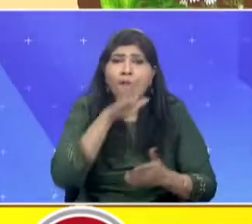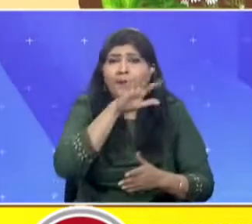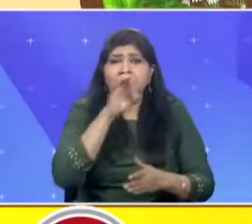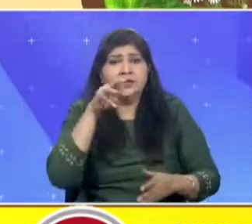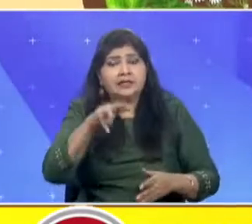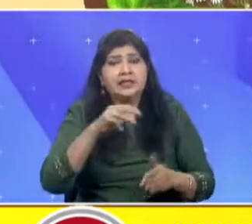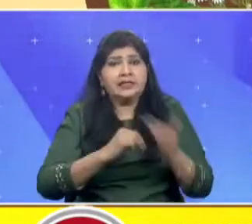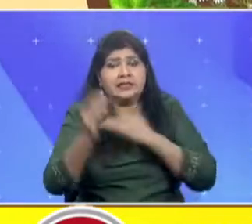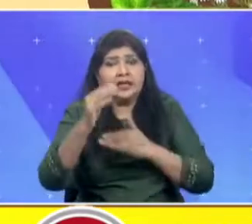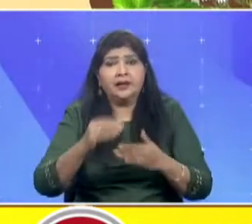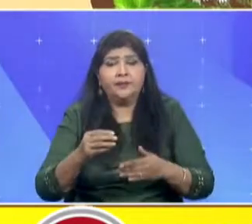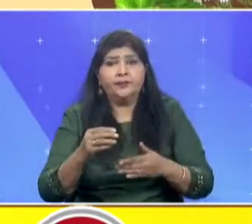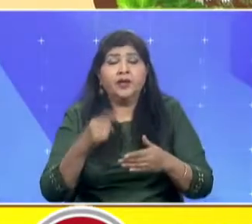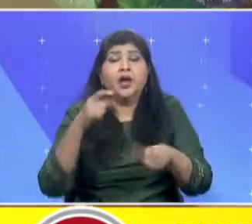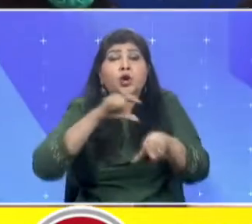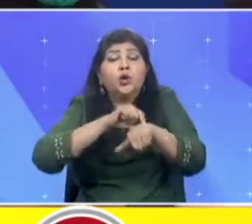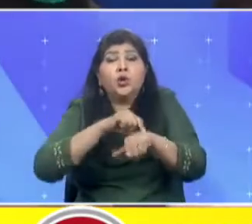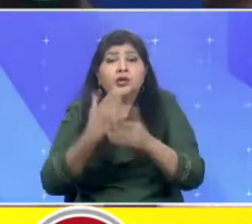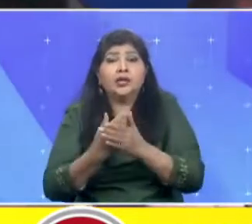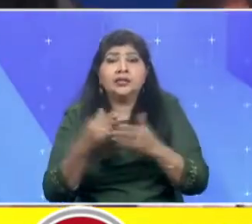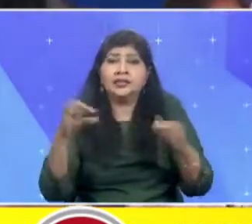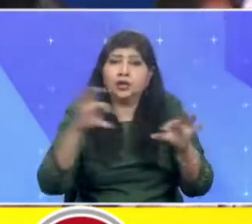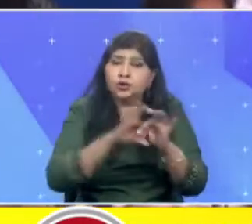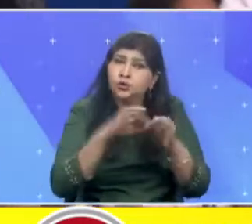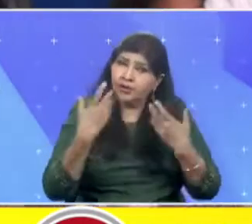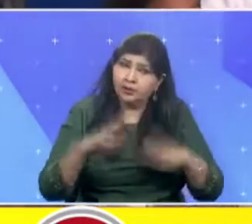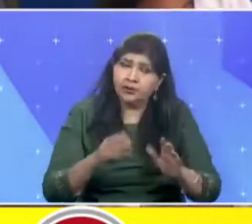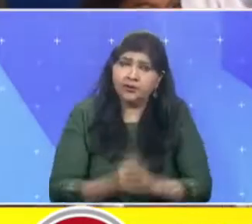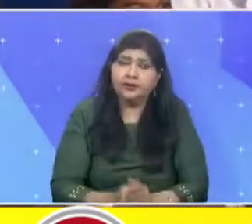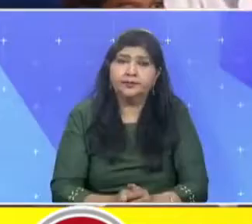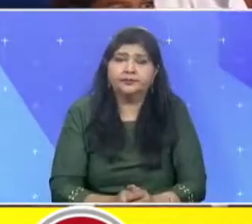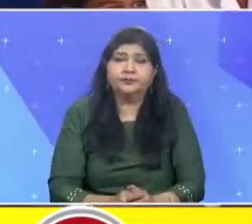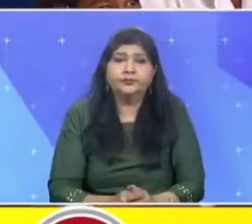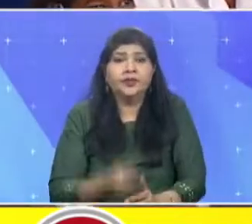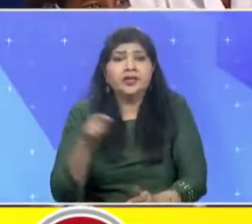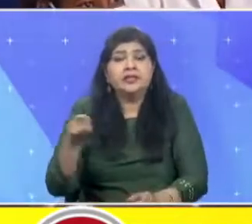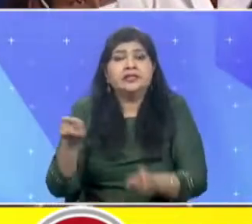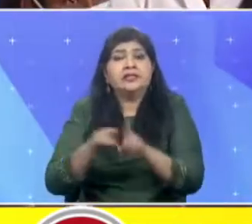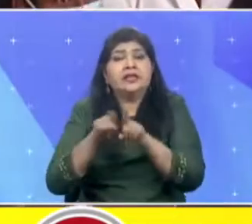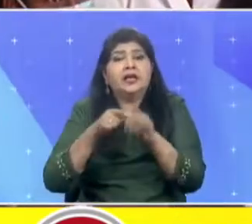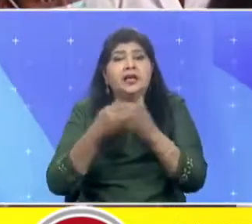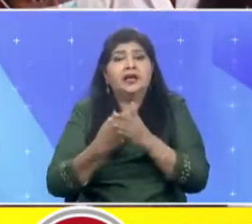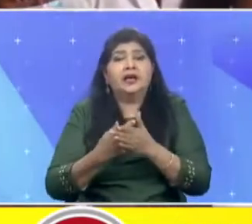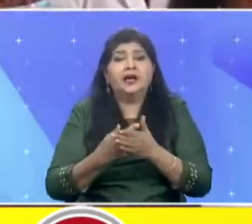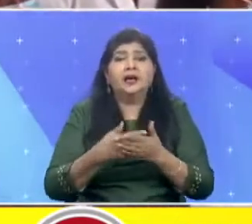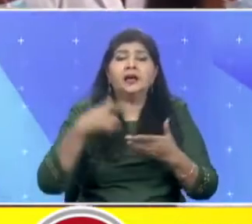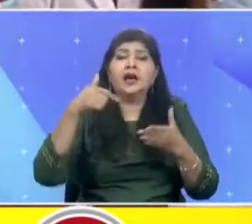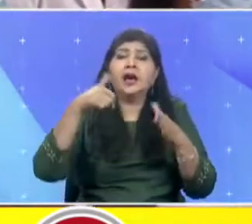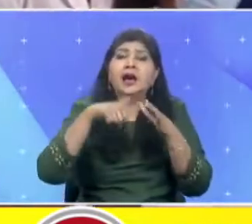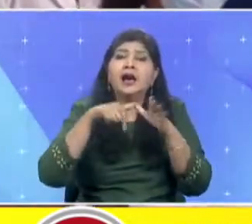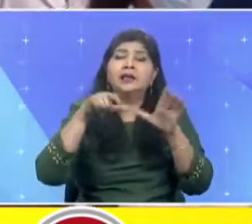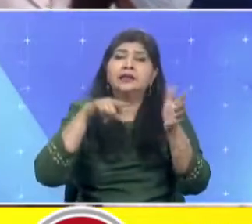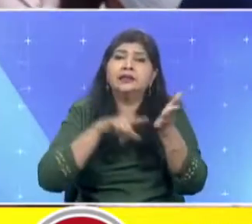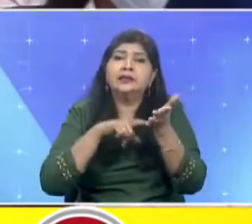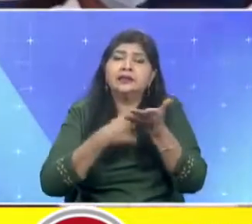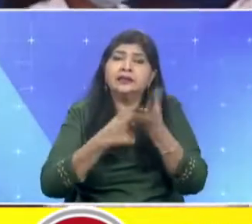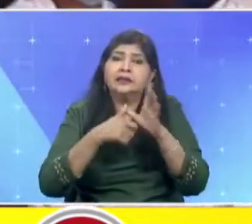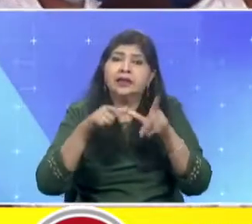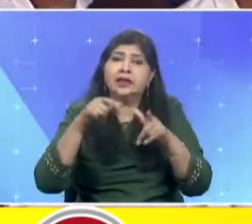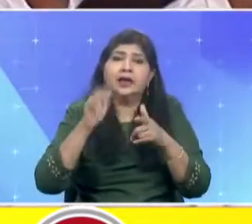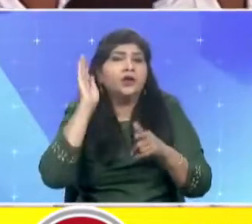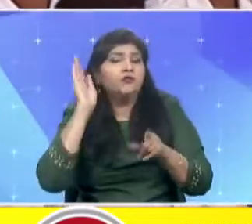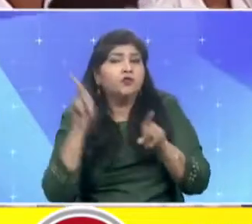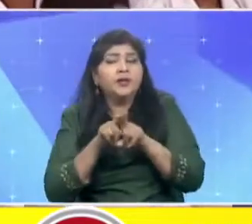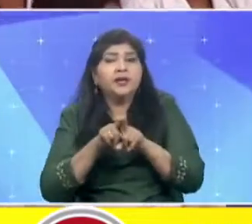अधिक प्रैक्टिशनर्स इससे जुड़े हुए हैं। इसी तरह आत्रेय इनोवेशंस एक हेल्थ